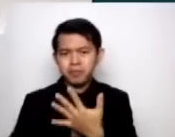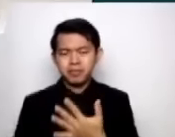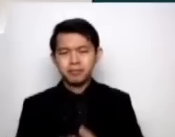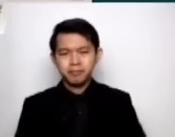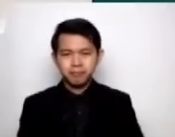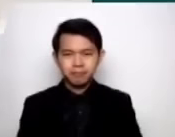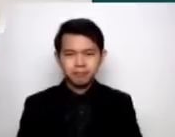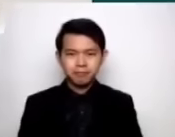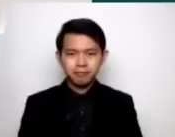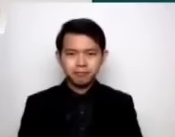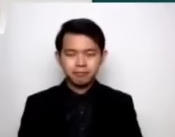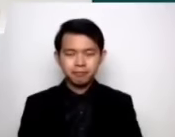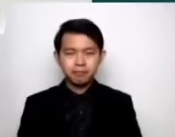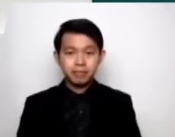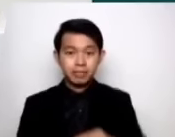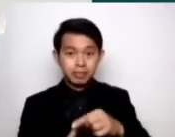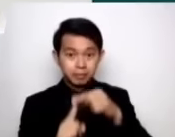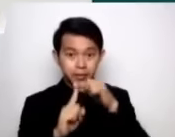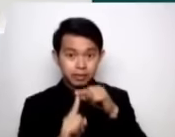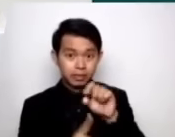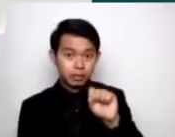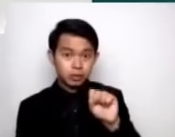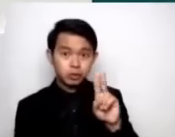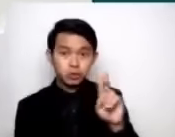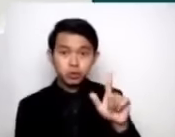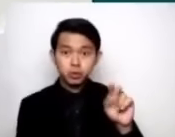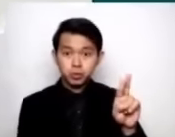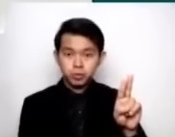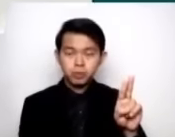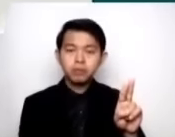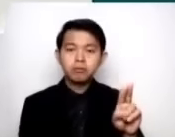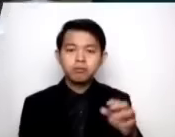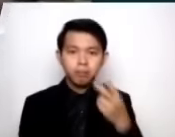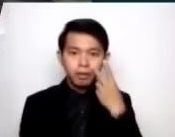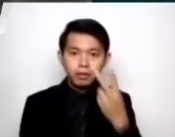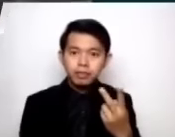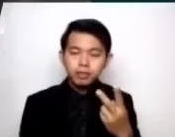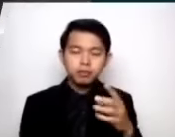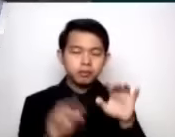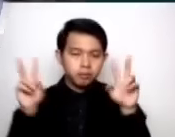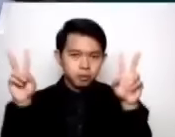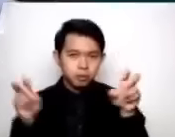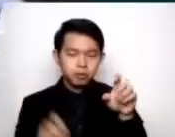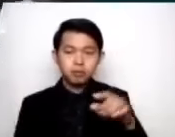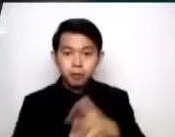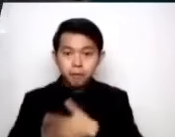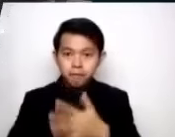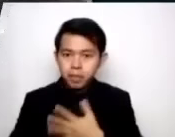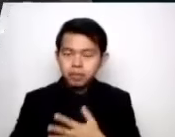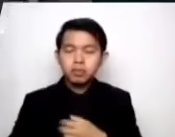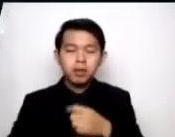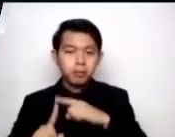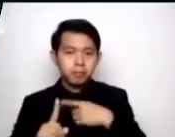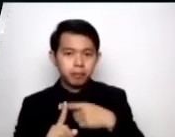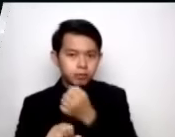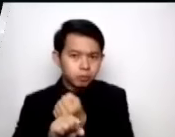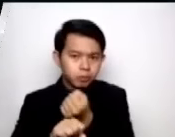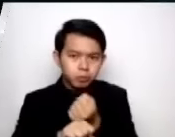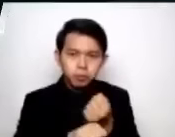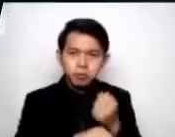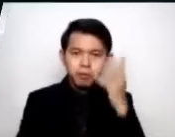Lalo na ang Sulu, kung saan matatagpuan ang Sunny Sunny Beach, rock formation sa Kapuwal Island at,